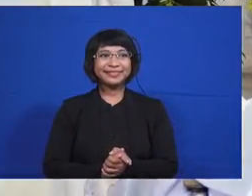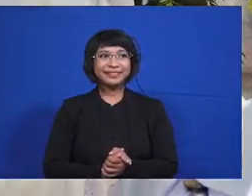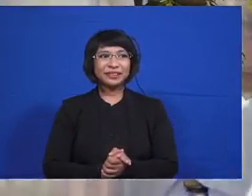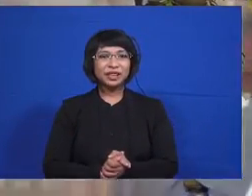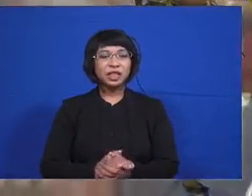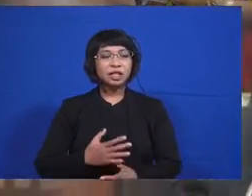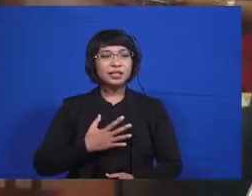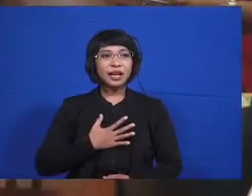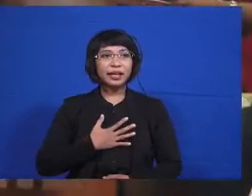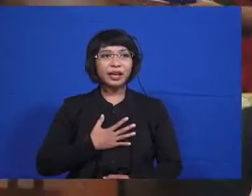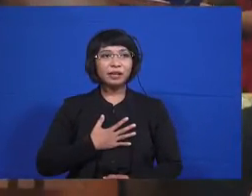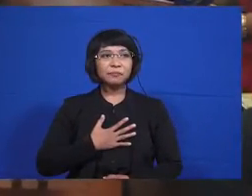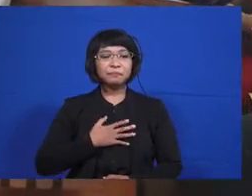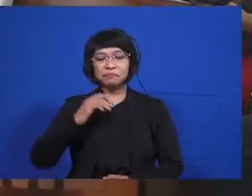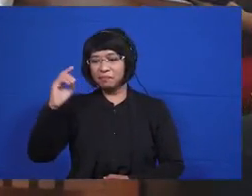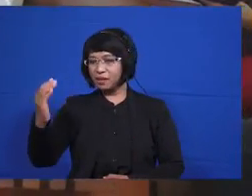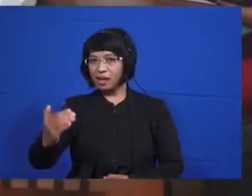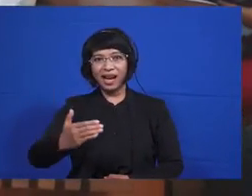Saya hadir.